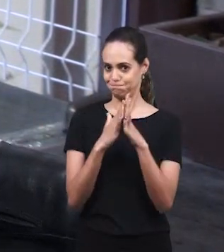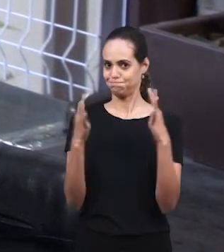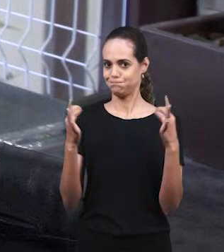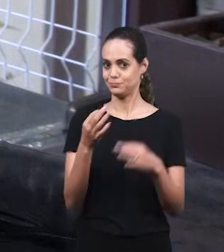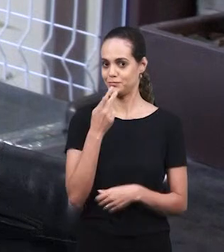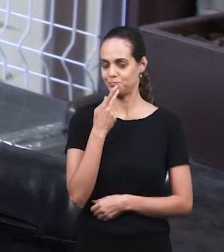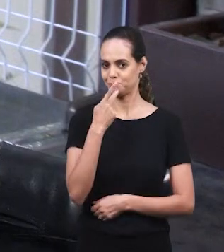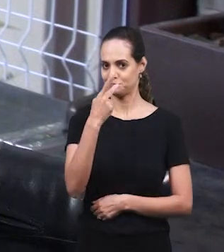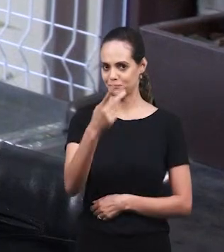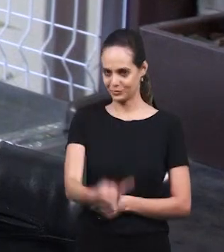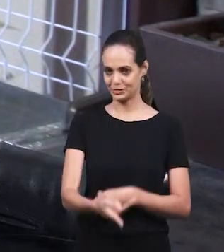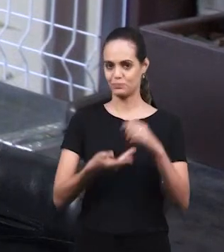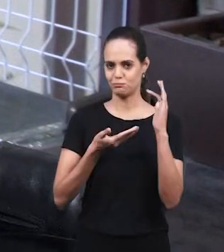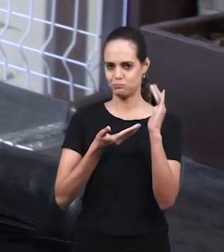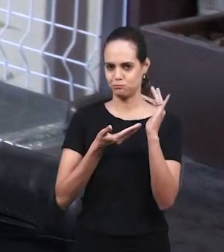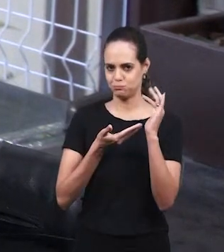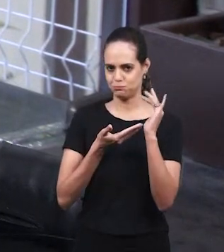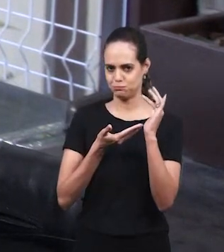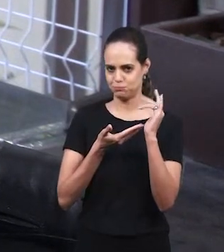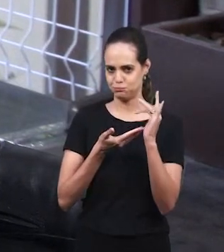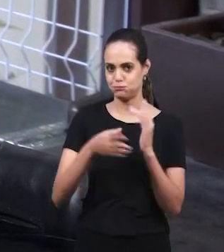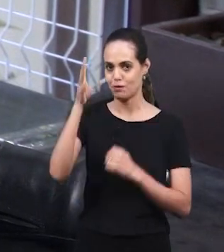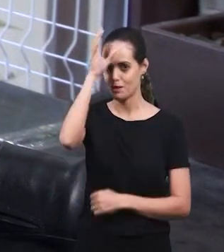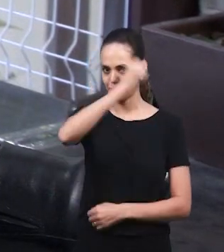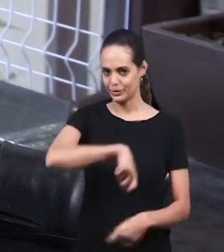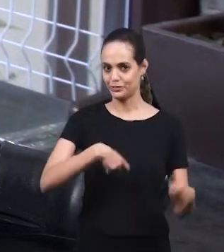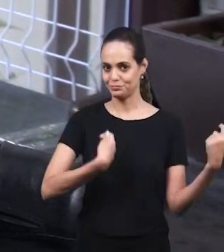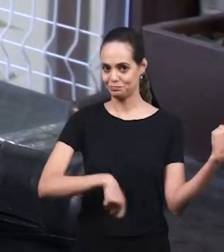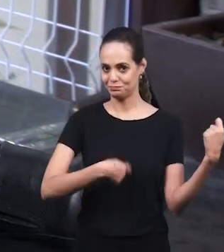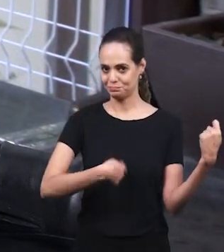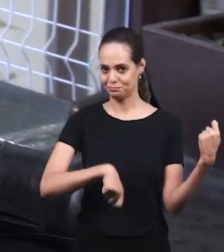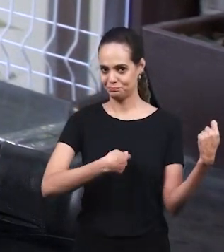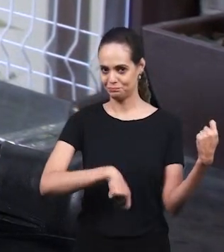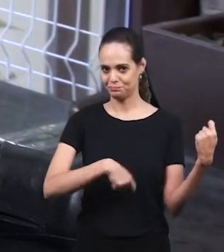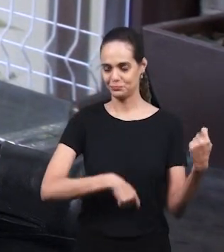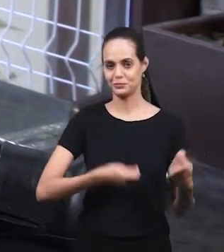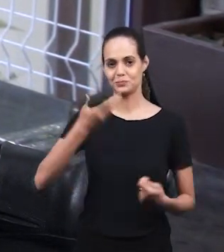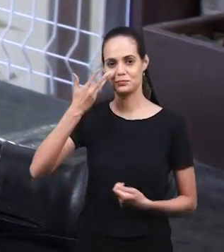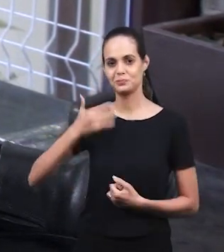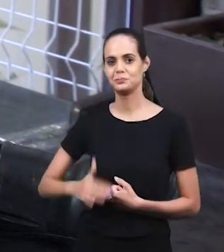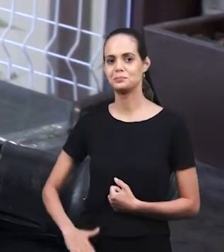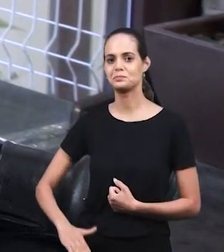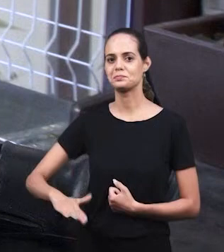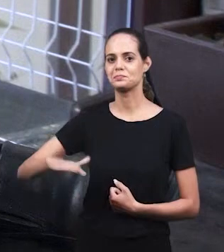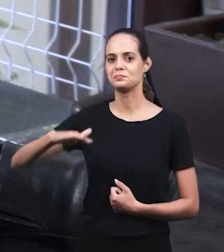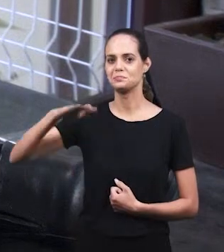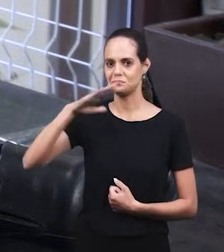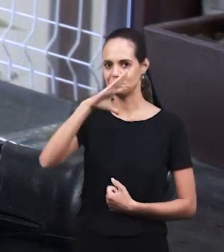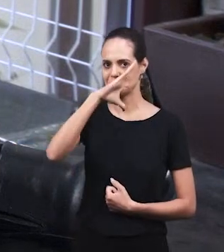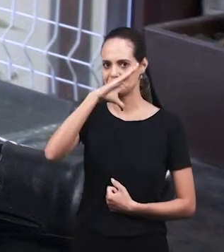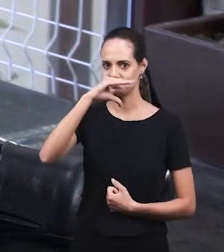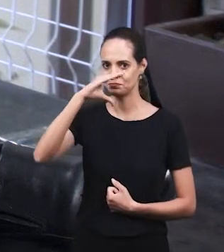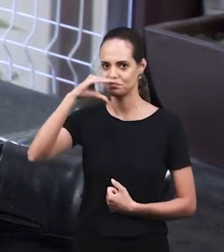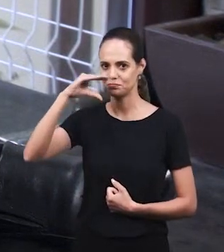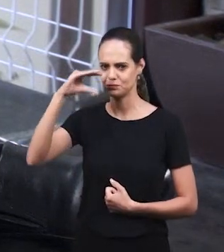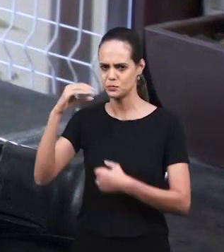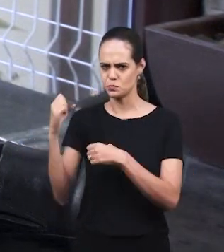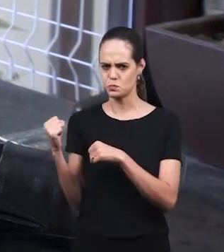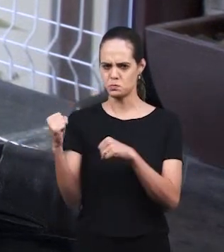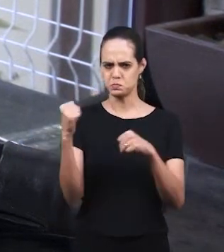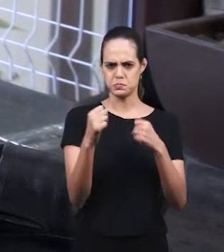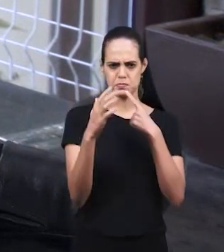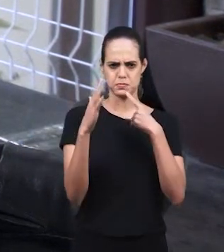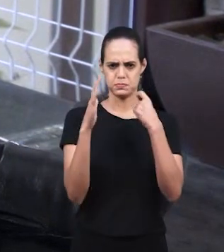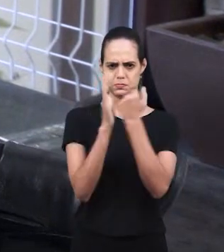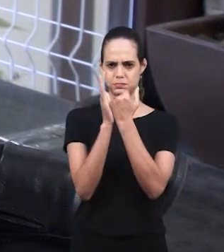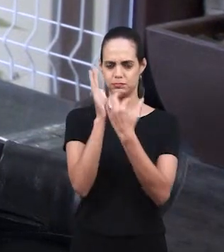va enseigner le chant Je nous lampe maintenant pour le violon, pour la guitare. Et dans l'étude pour les enfants de médias et